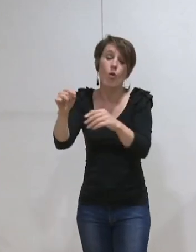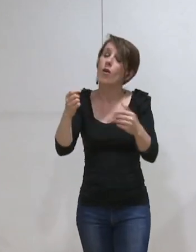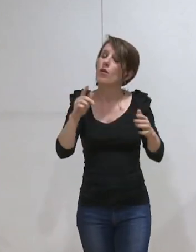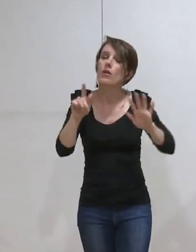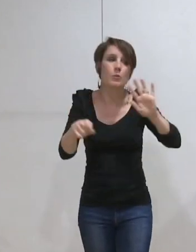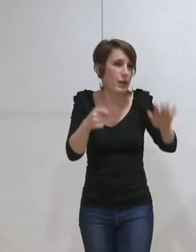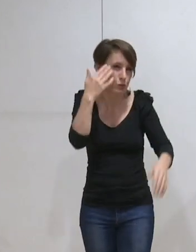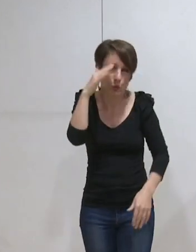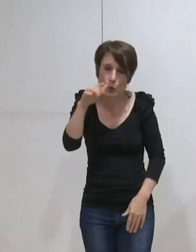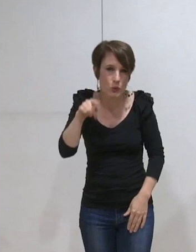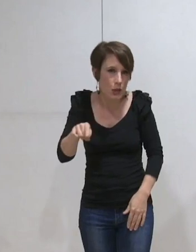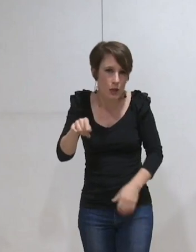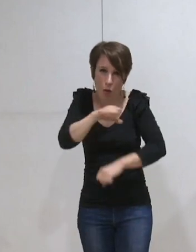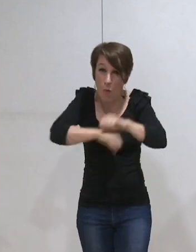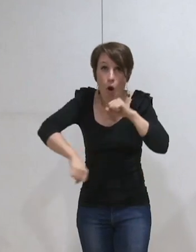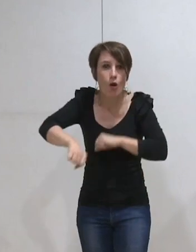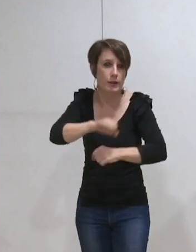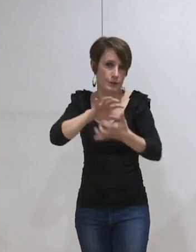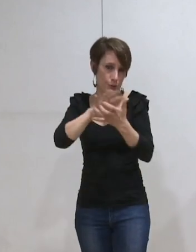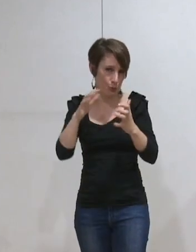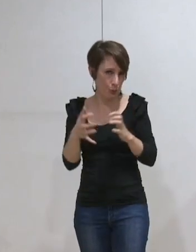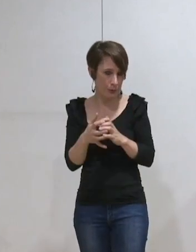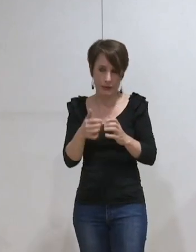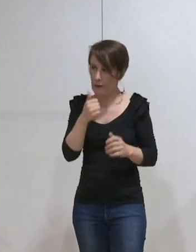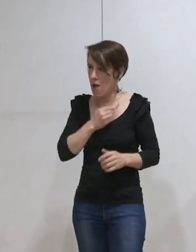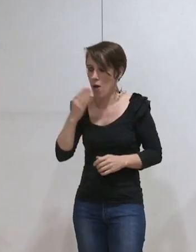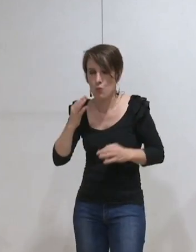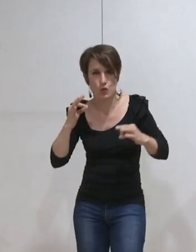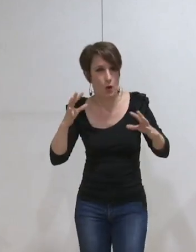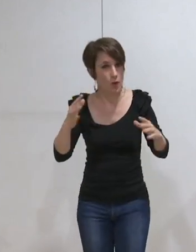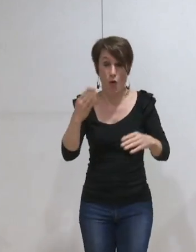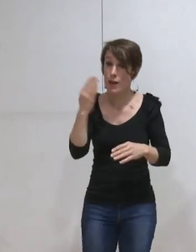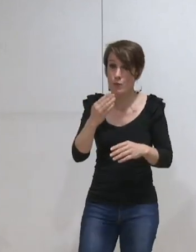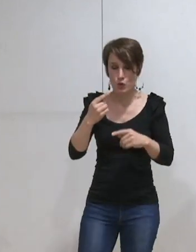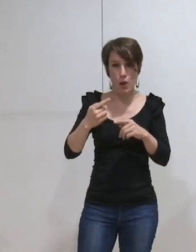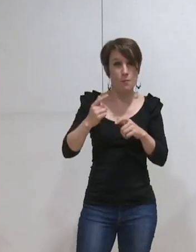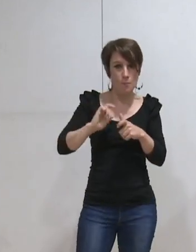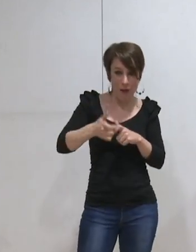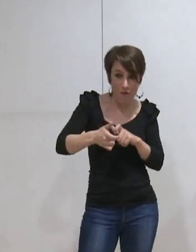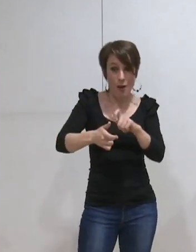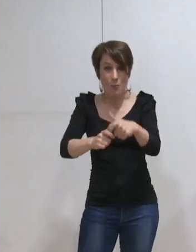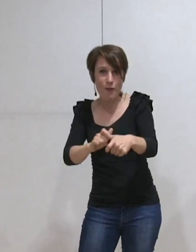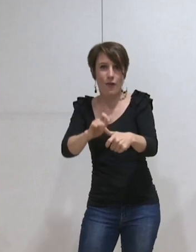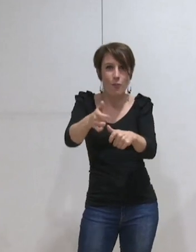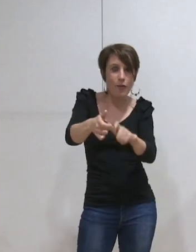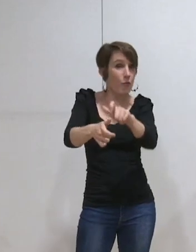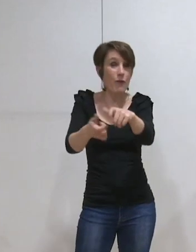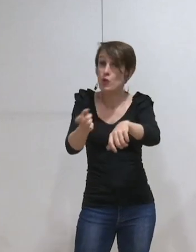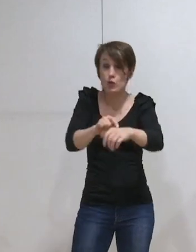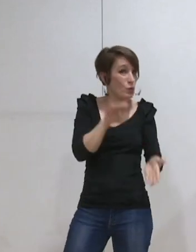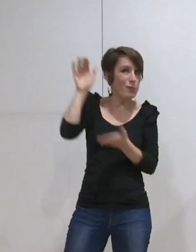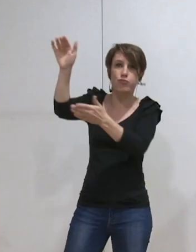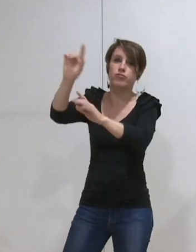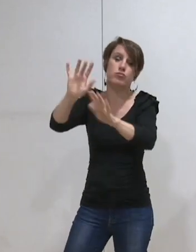l'opération qui demande du temps et les étapes intermédiaires notre intervention se veut avant tout être